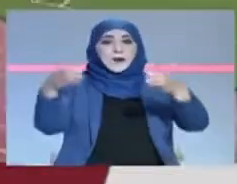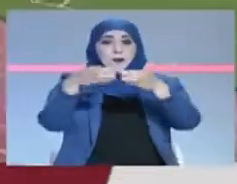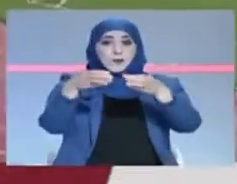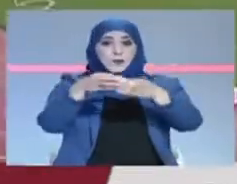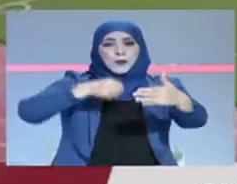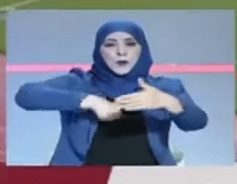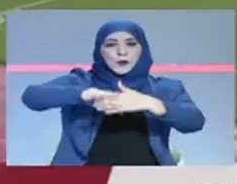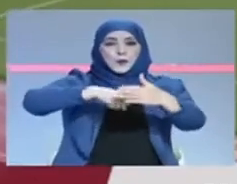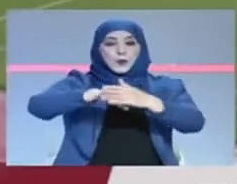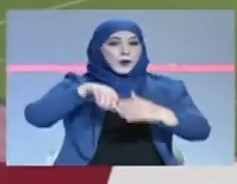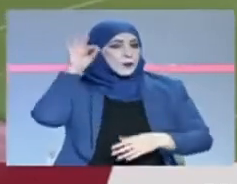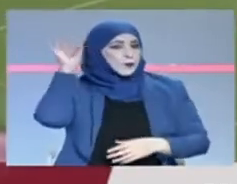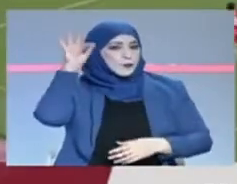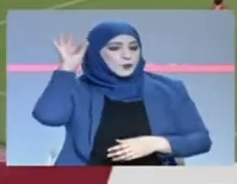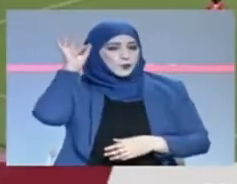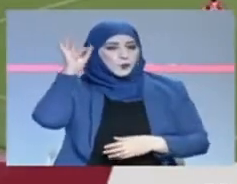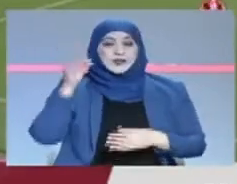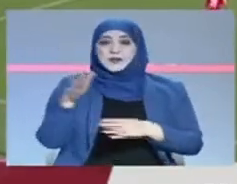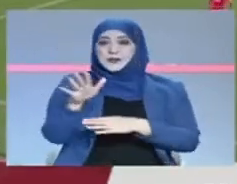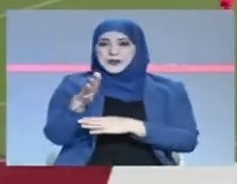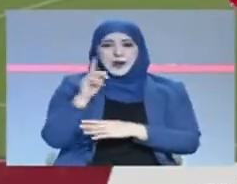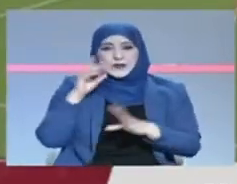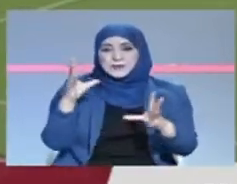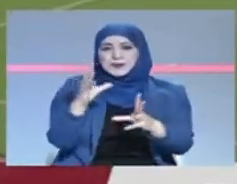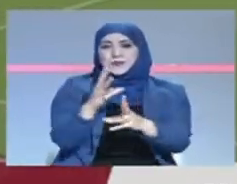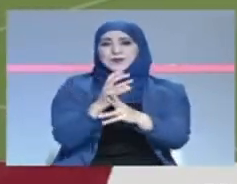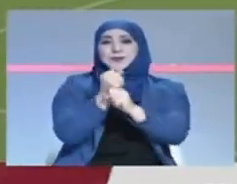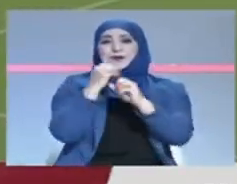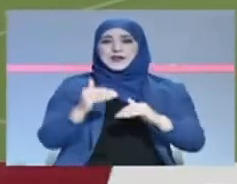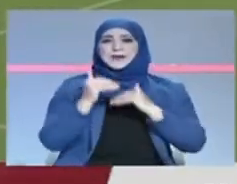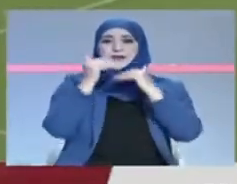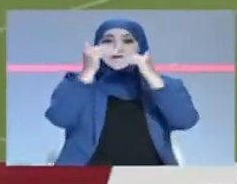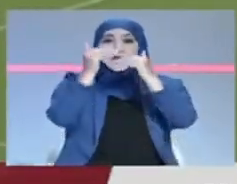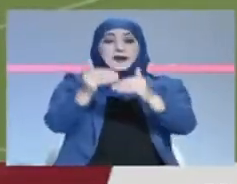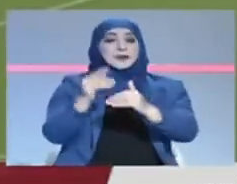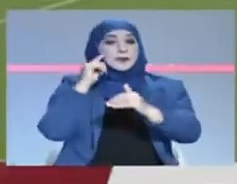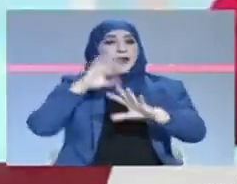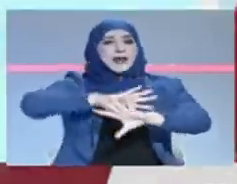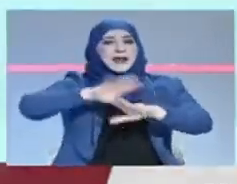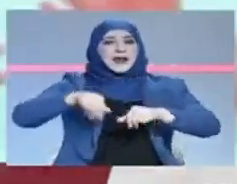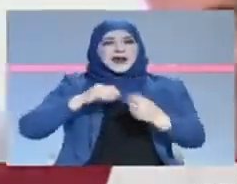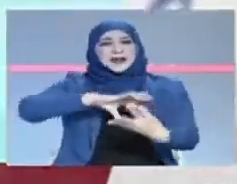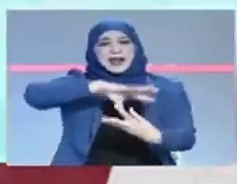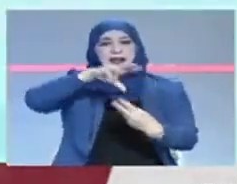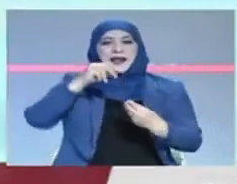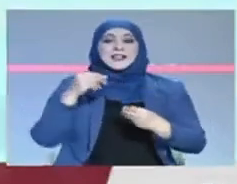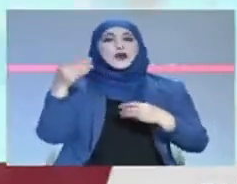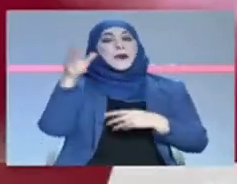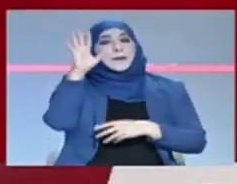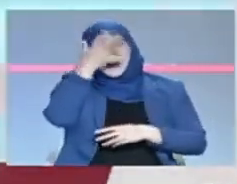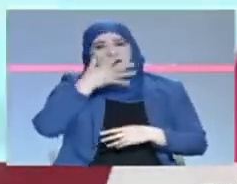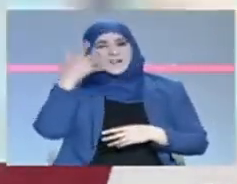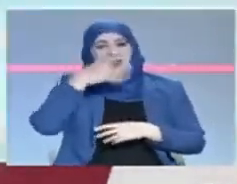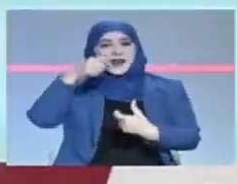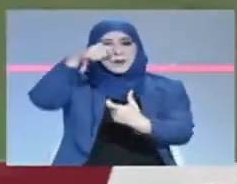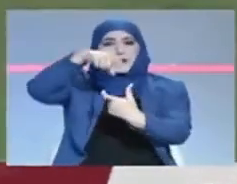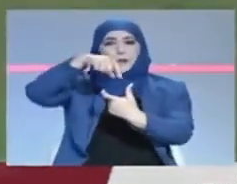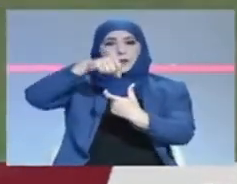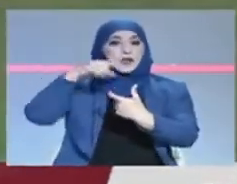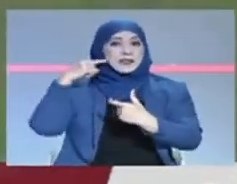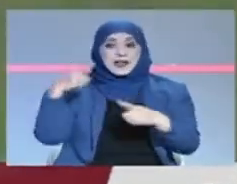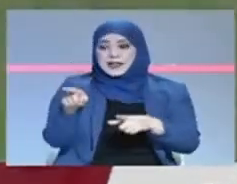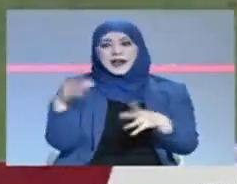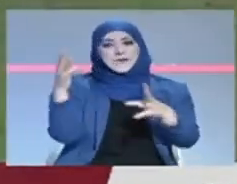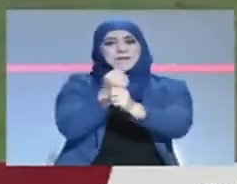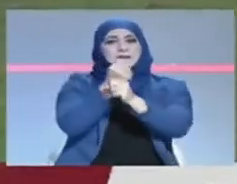المنتخب التونسي لكرة القدم أواسط يحقق تأهلاً تاريخياً لنهائيات كأس أمم إفريقيا بموريتانيا إثر